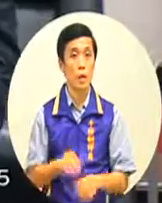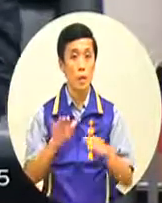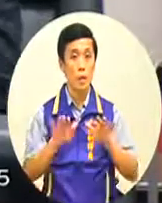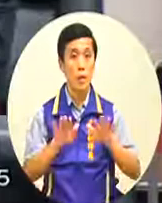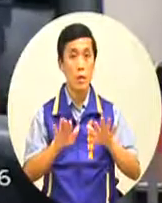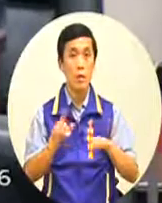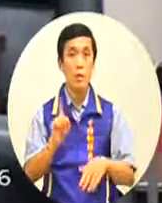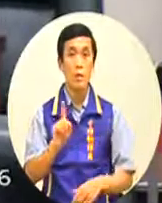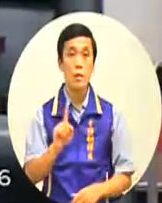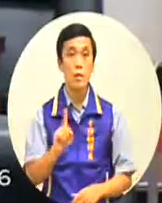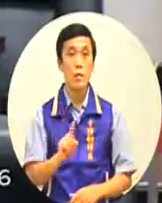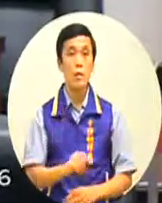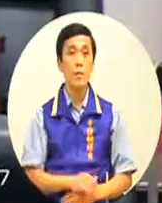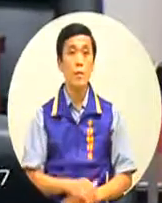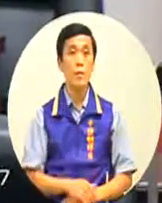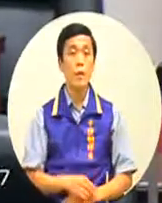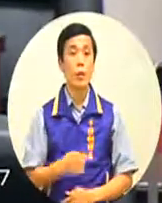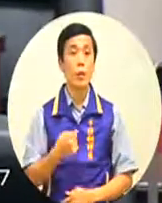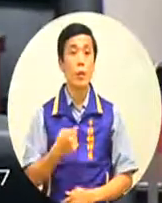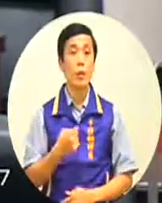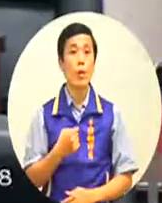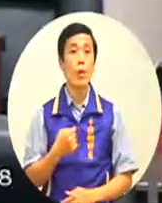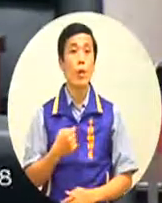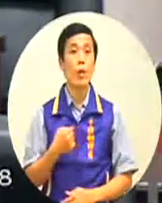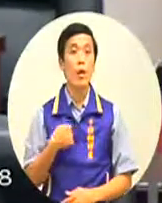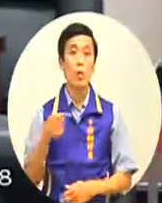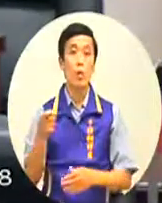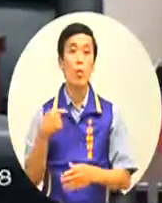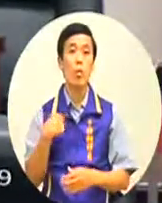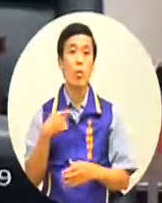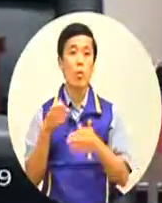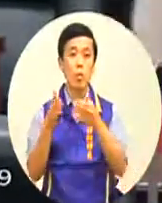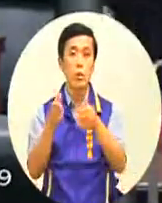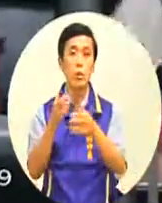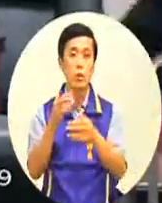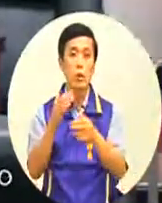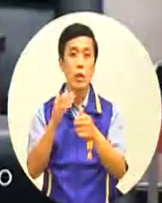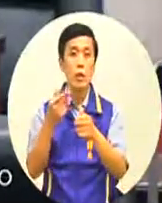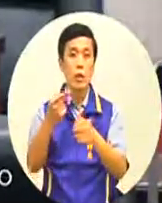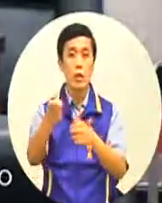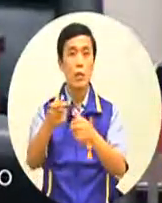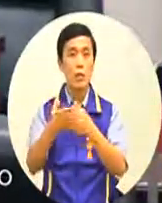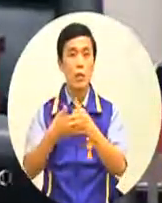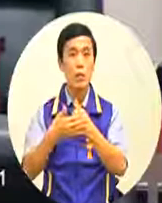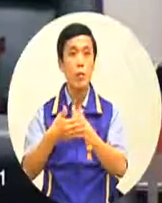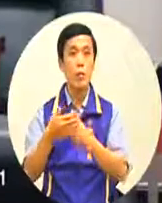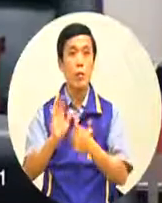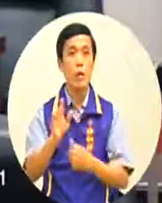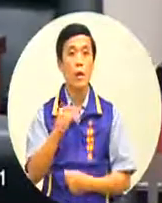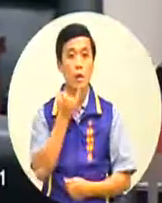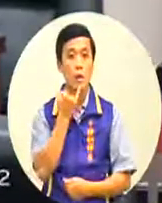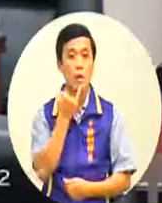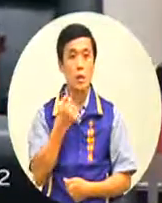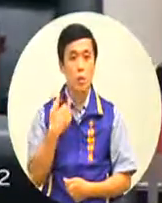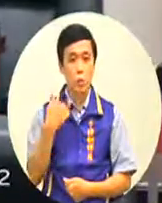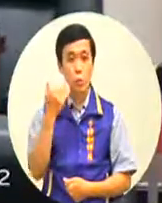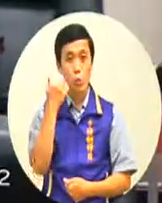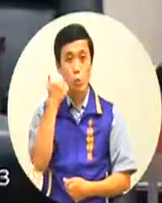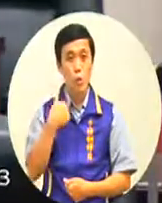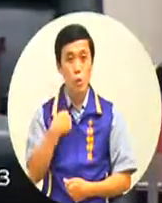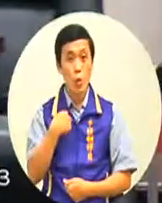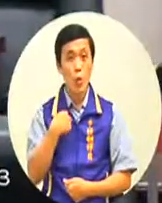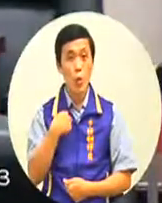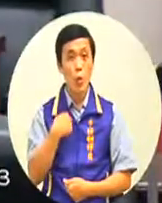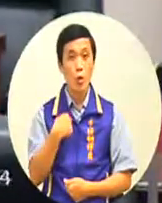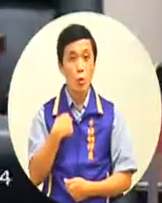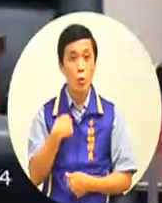吼，我都莫拜托你得啊，我都照安尼讲，我都罚两万得啊。啊，我嘛照安尼讲，我都罚四万得啊。我